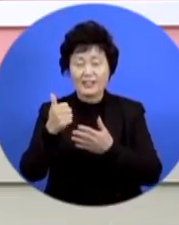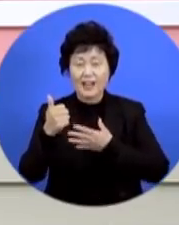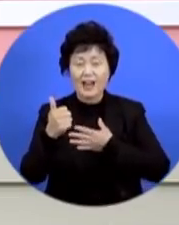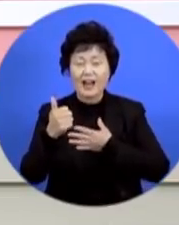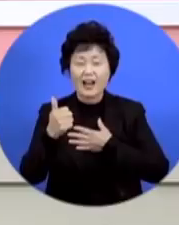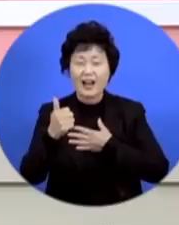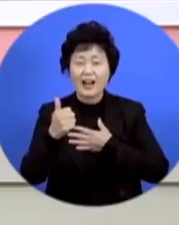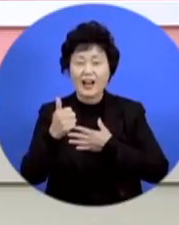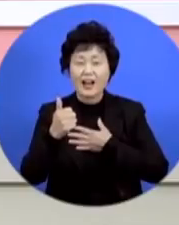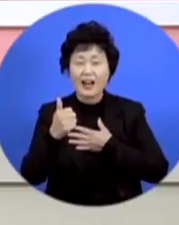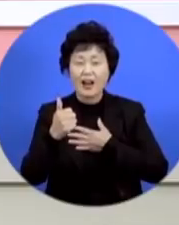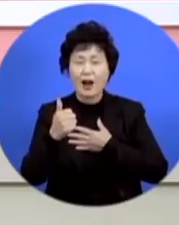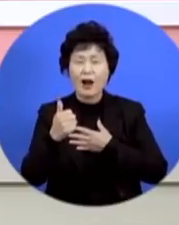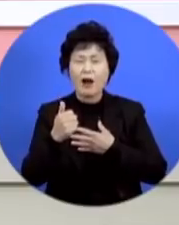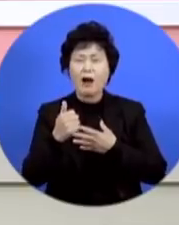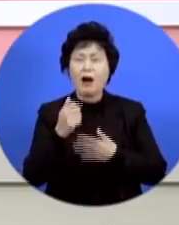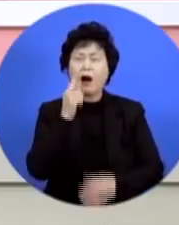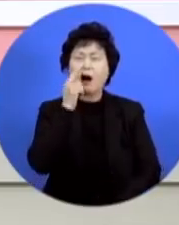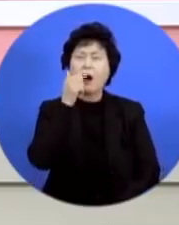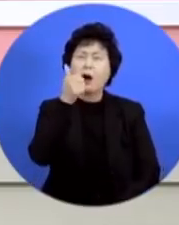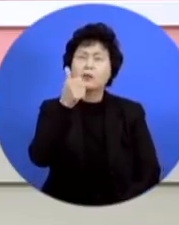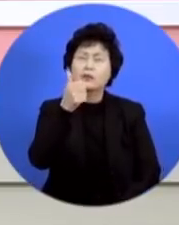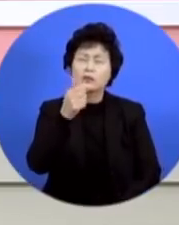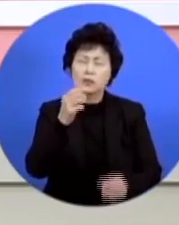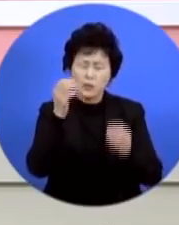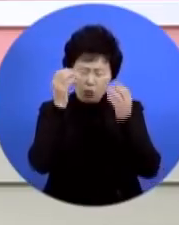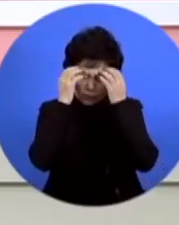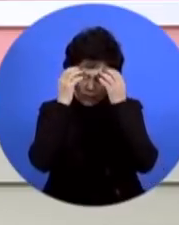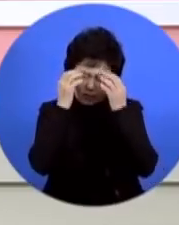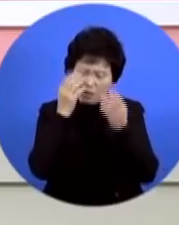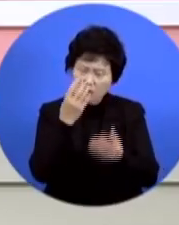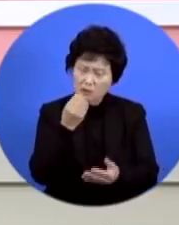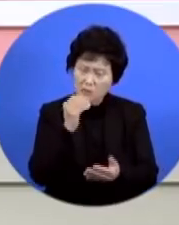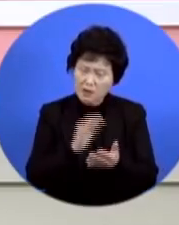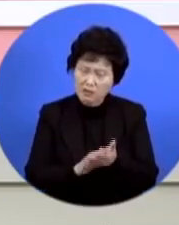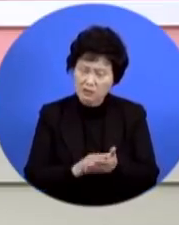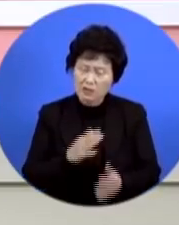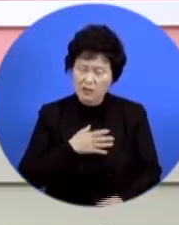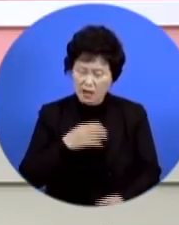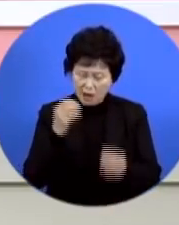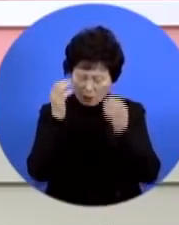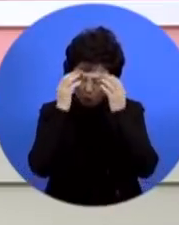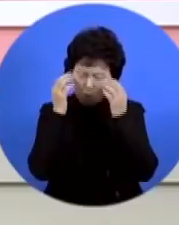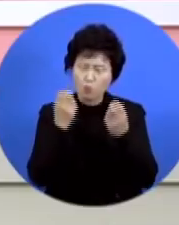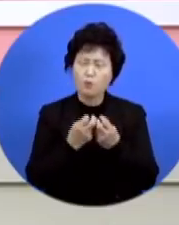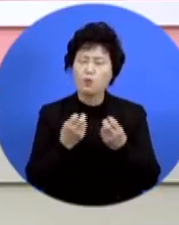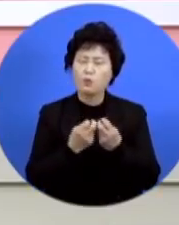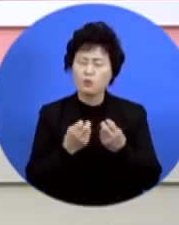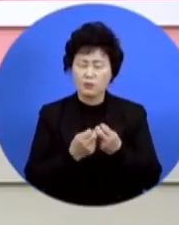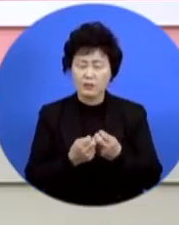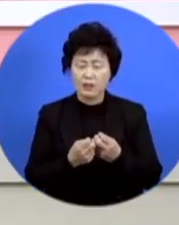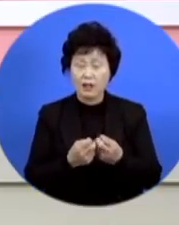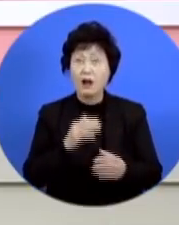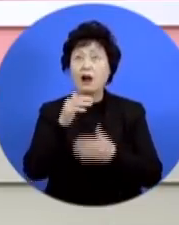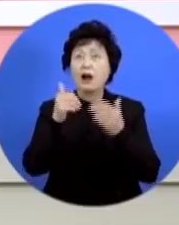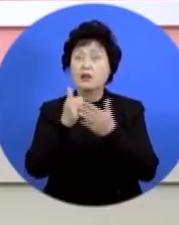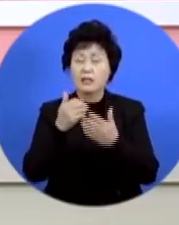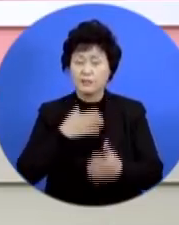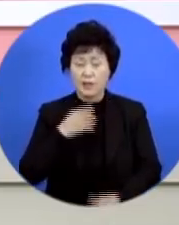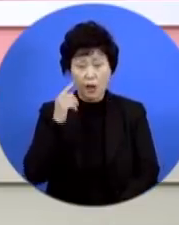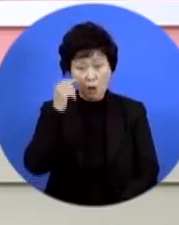인간적으로 저 아버지처럼 고생하면 어떡하냐 그리고 나 목회 잘해야 되는데 하나님이 그러면 내 목회를 책임지실